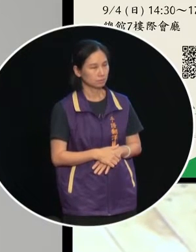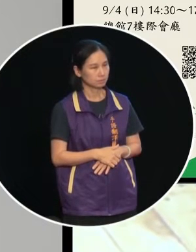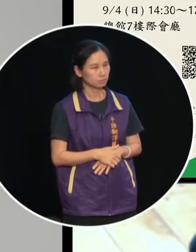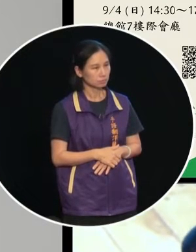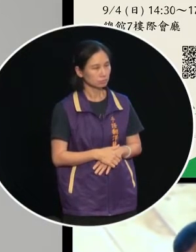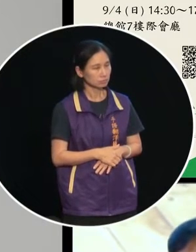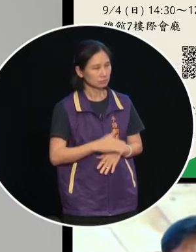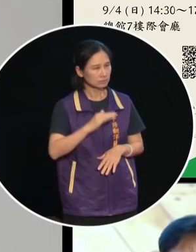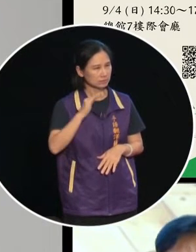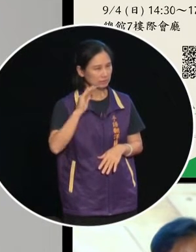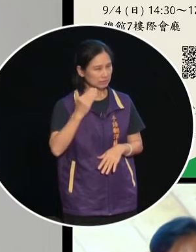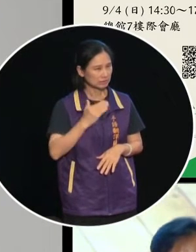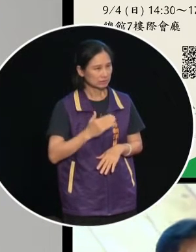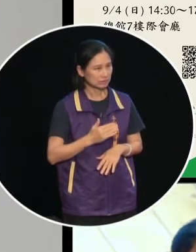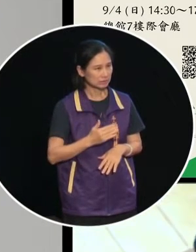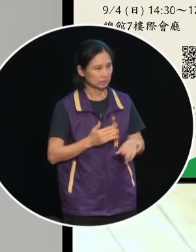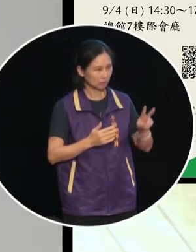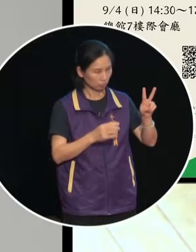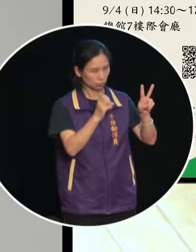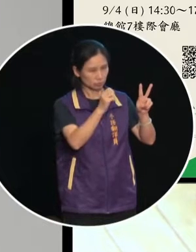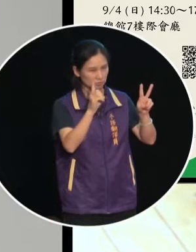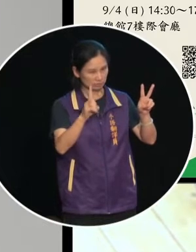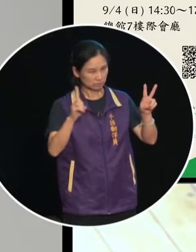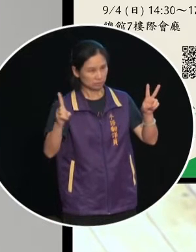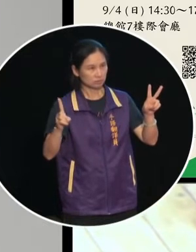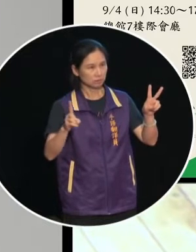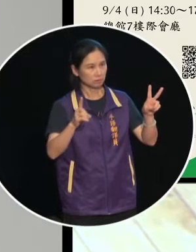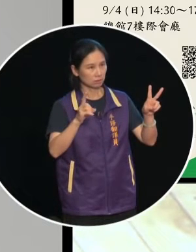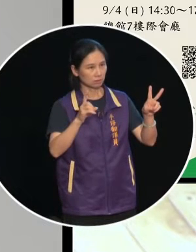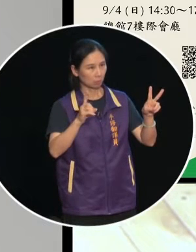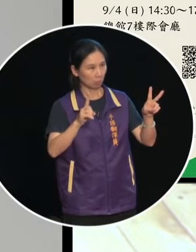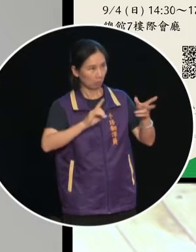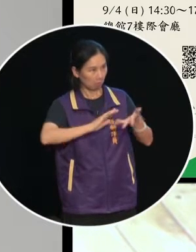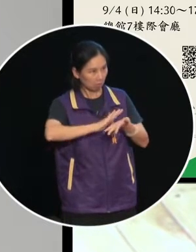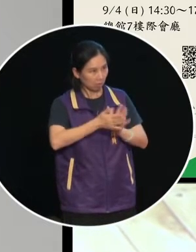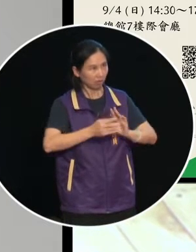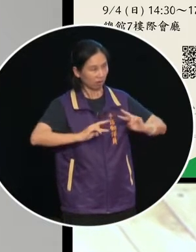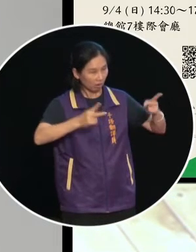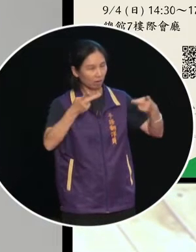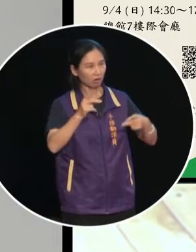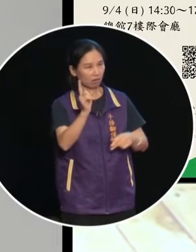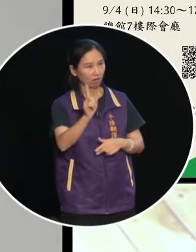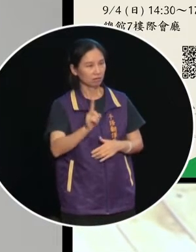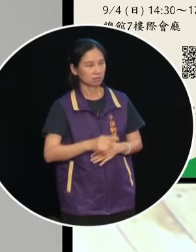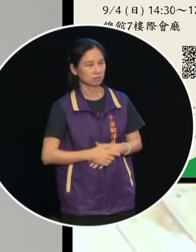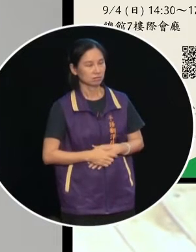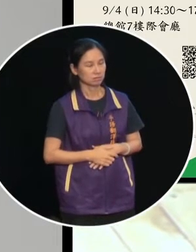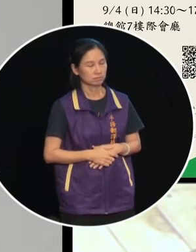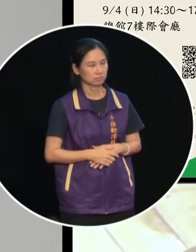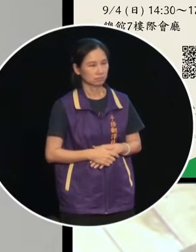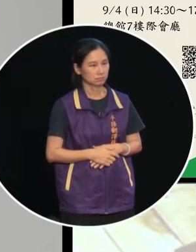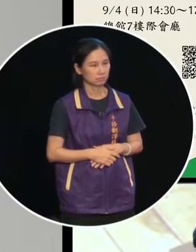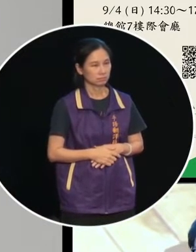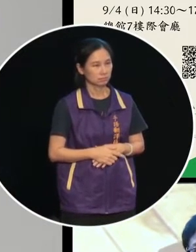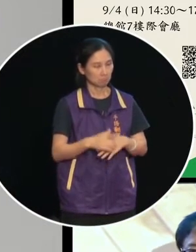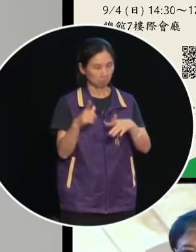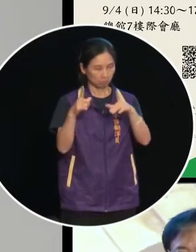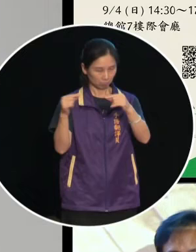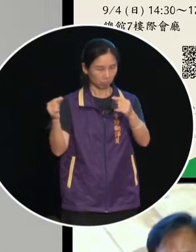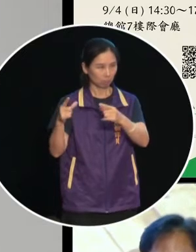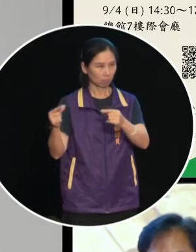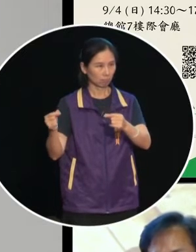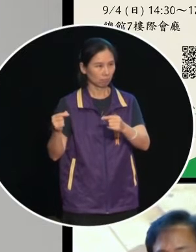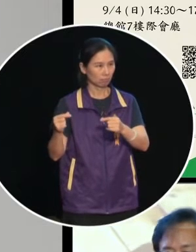不过呢，2011年有很大的变化，就是日本